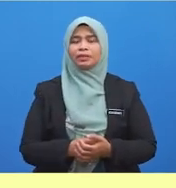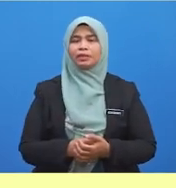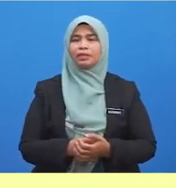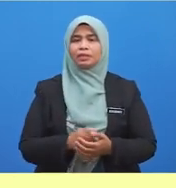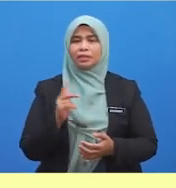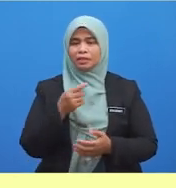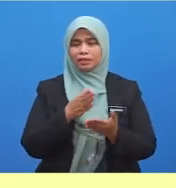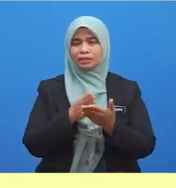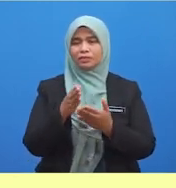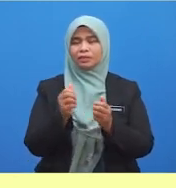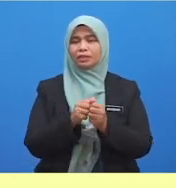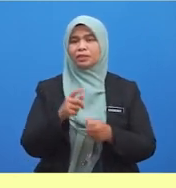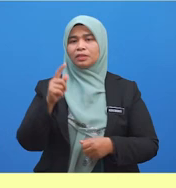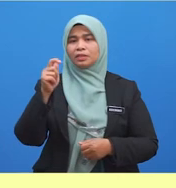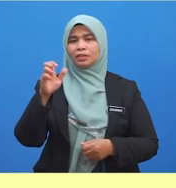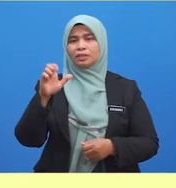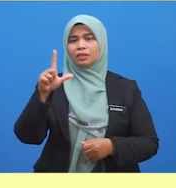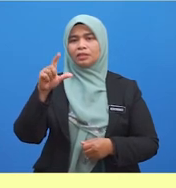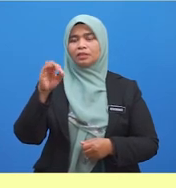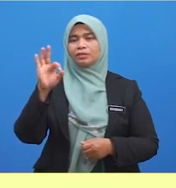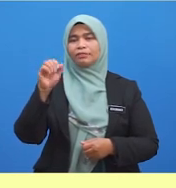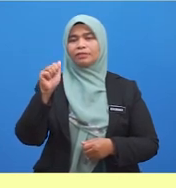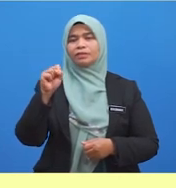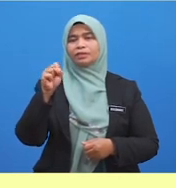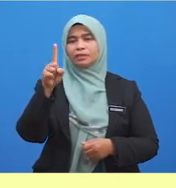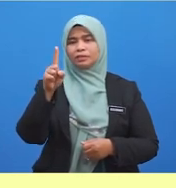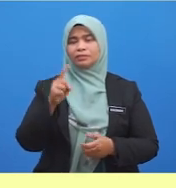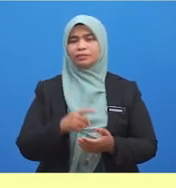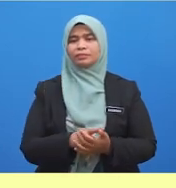Kita teruskan dengan peringkat telofasa 1.